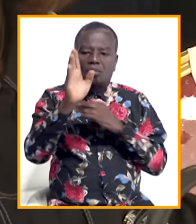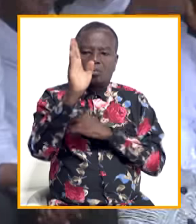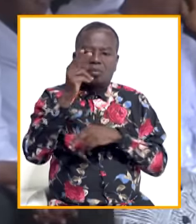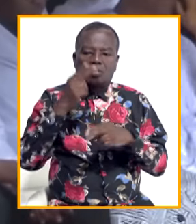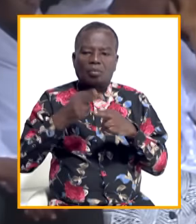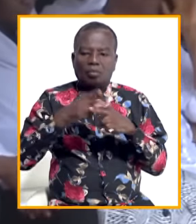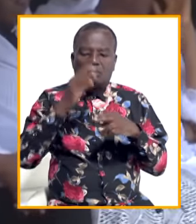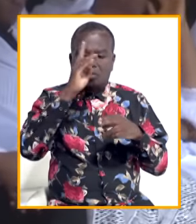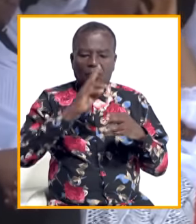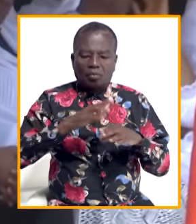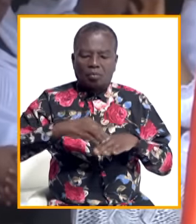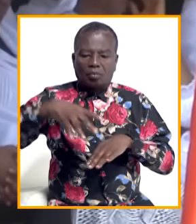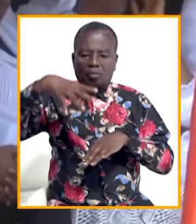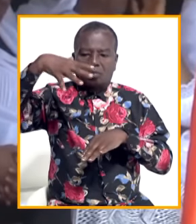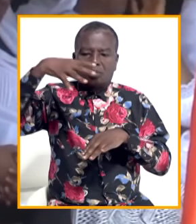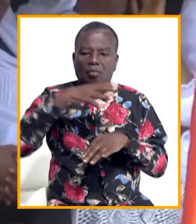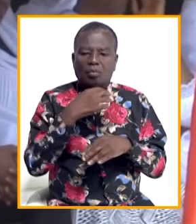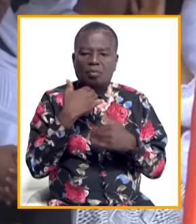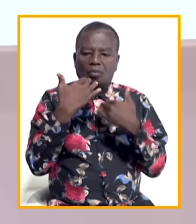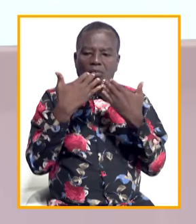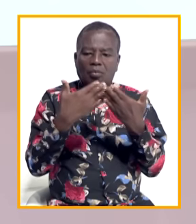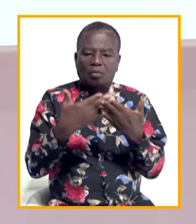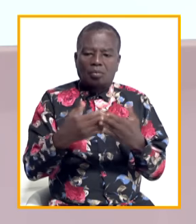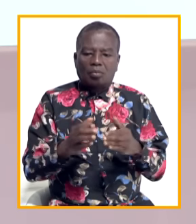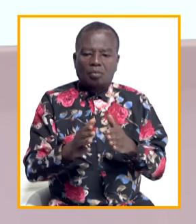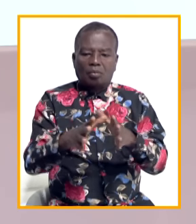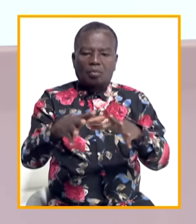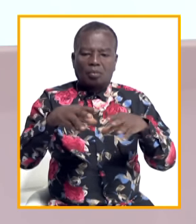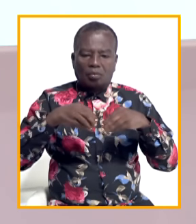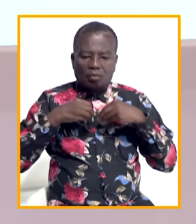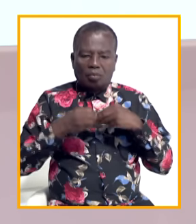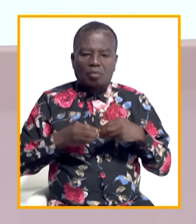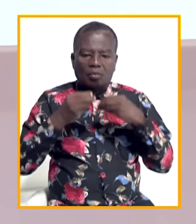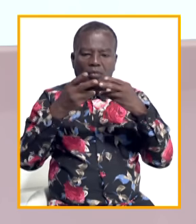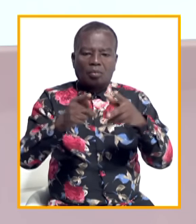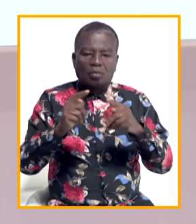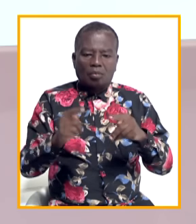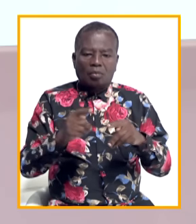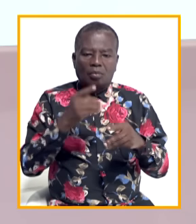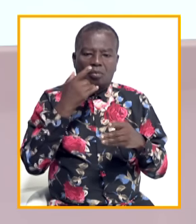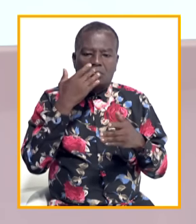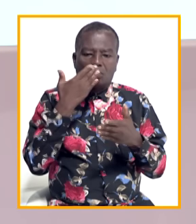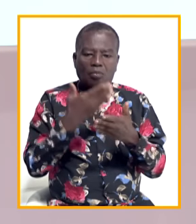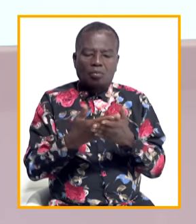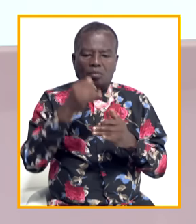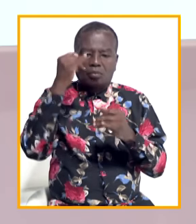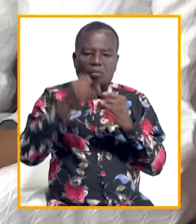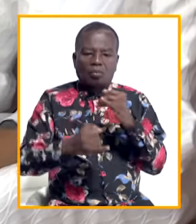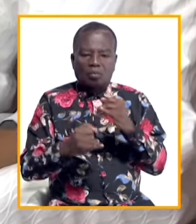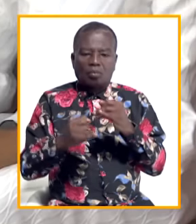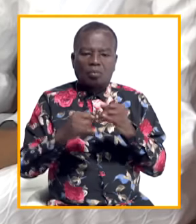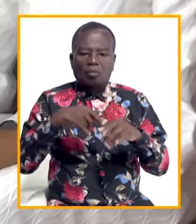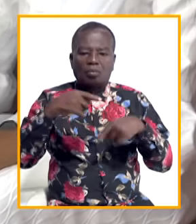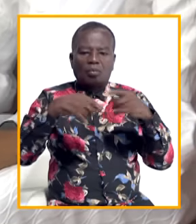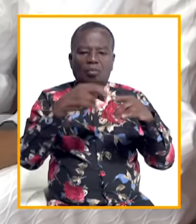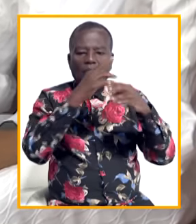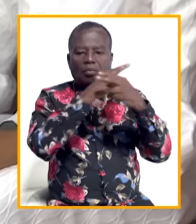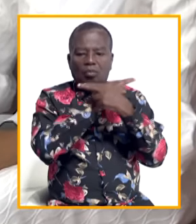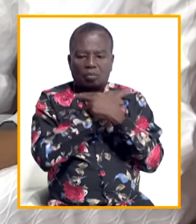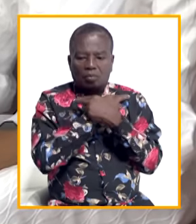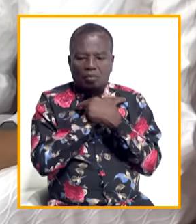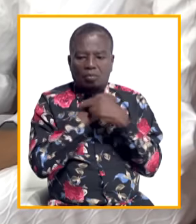glorifié. Merci d'avoir exaucé son ultime prière en lui donnant une bonne fin. Va et repose en